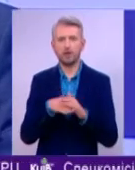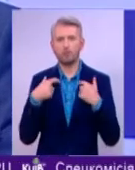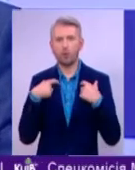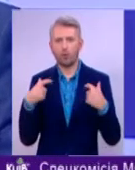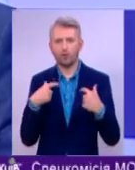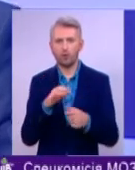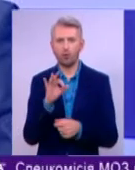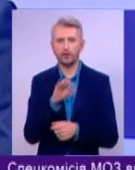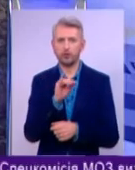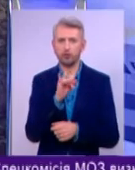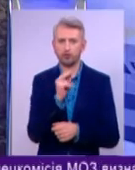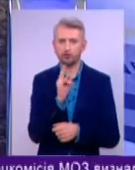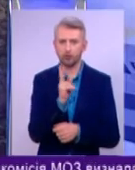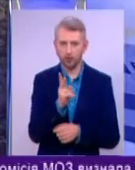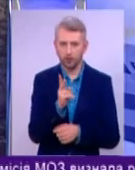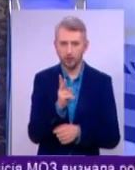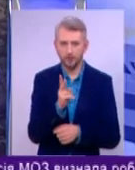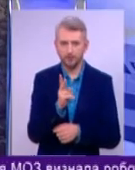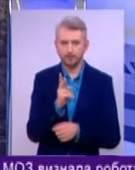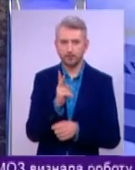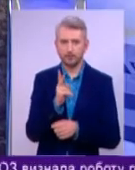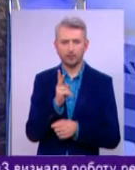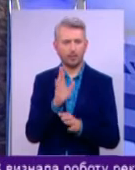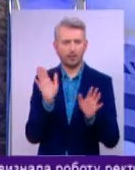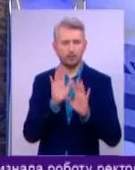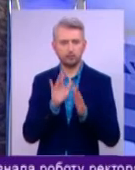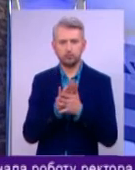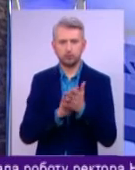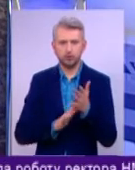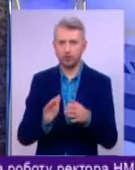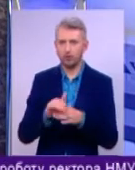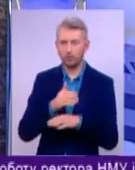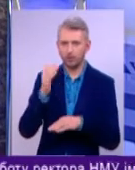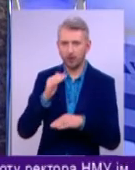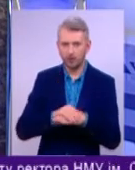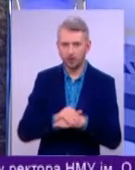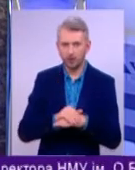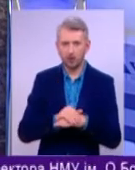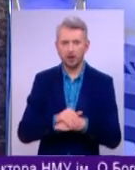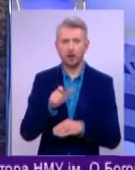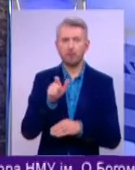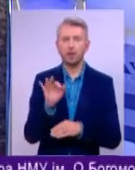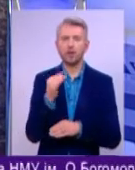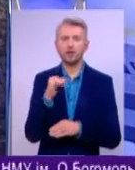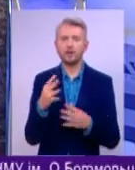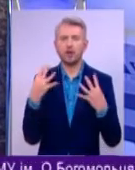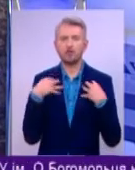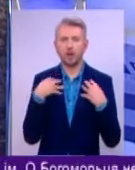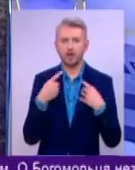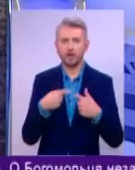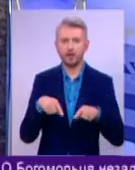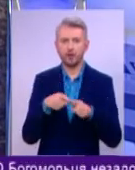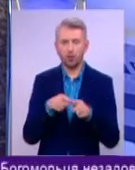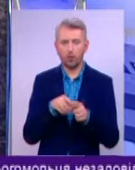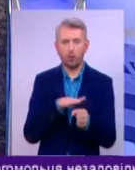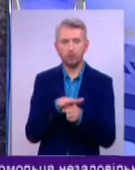Олексій Юрчук. Пане Олексію, перепрошую, доброго вечора. Пане Олексій, начальник відділу комплектування та призову,